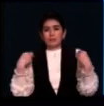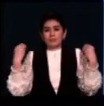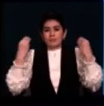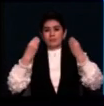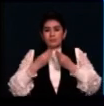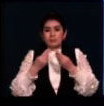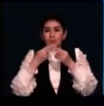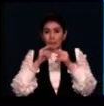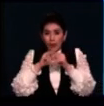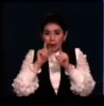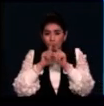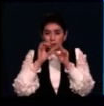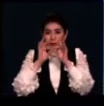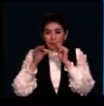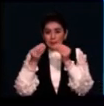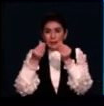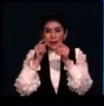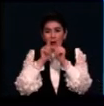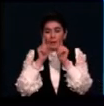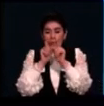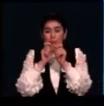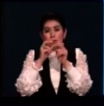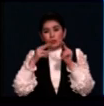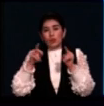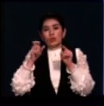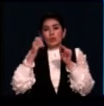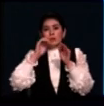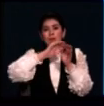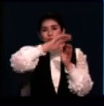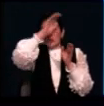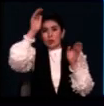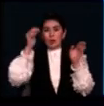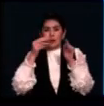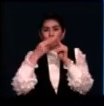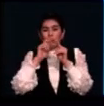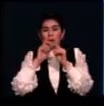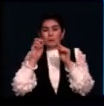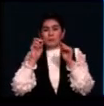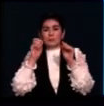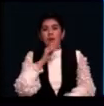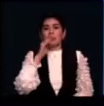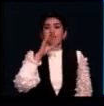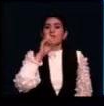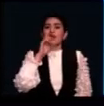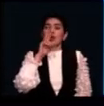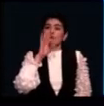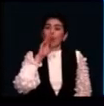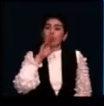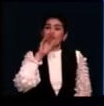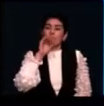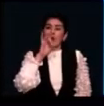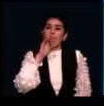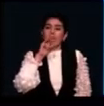elektr simlari uchun izolyatsion materiallar tayyorlashda polivinil xloriddan foydalaniladi. Fenol